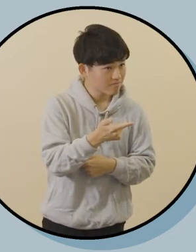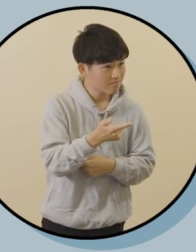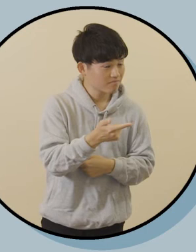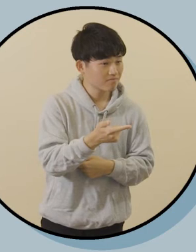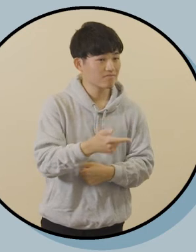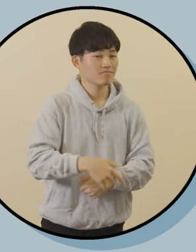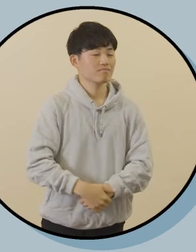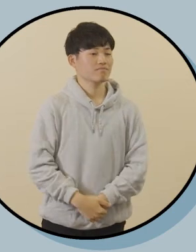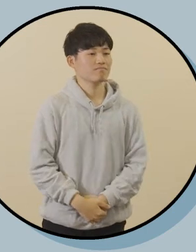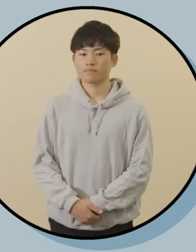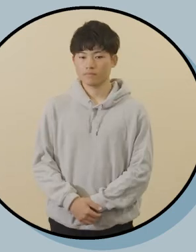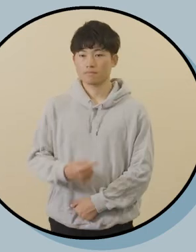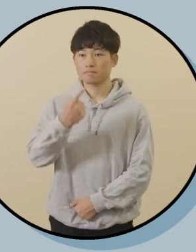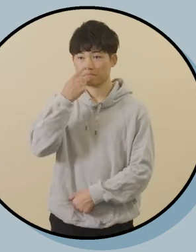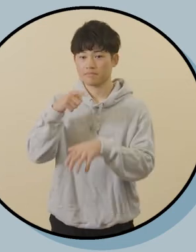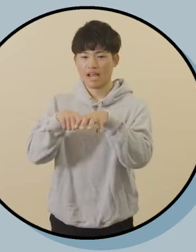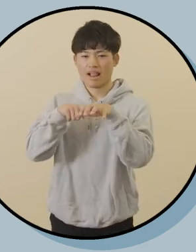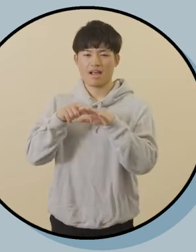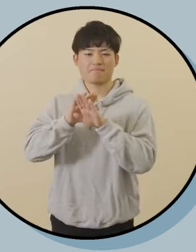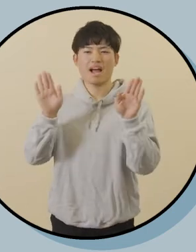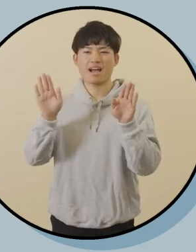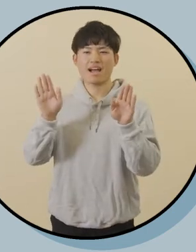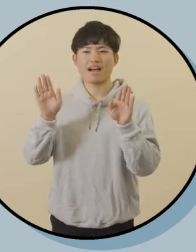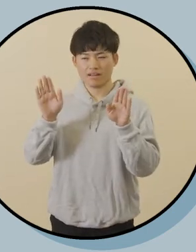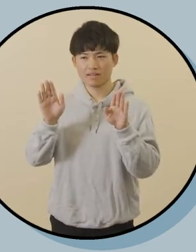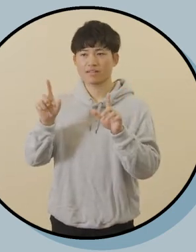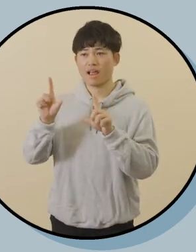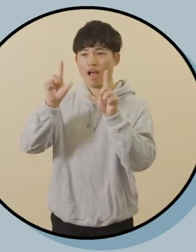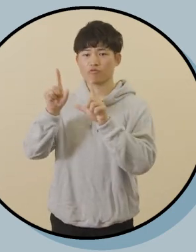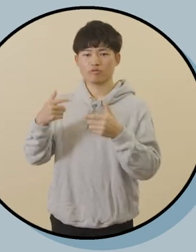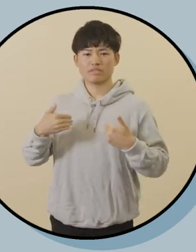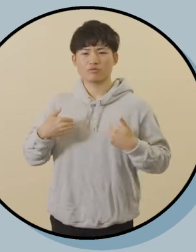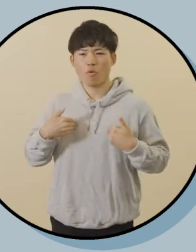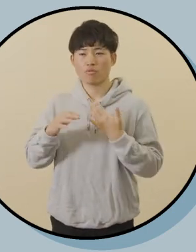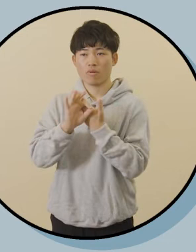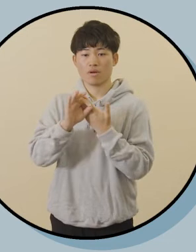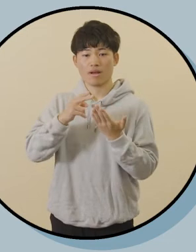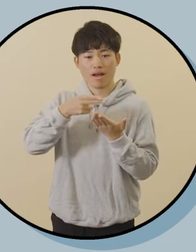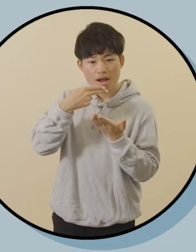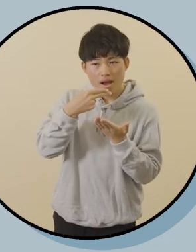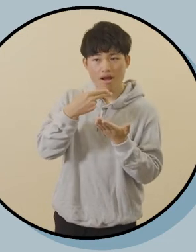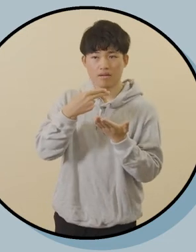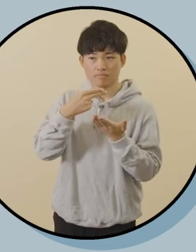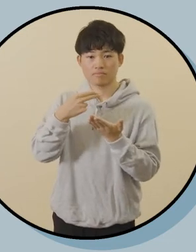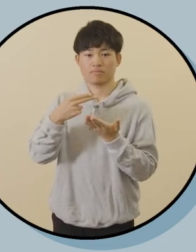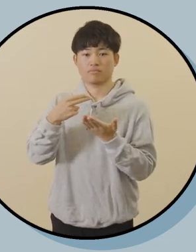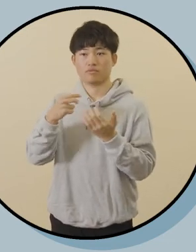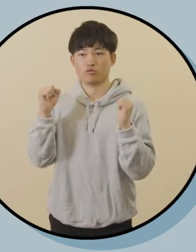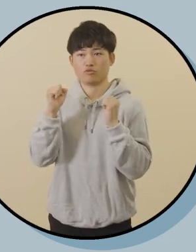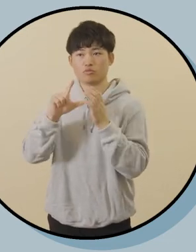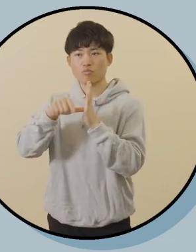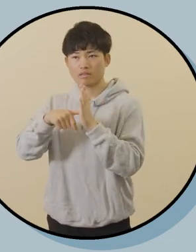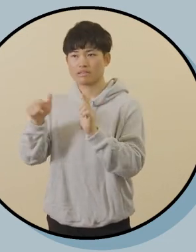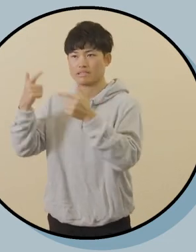僕自身、あの、畑始めたりとかもしたのもあるんですけど、生活に使うものを食べたりとか、